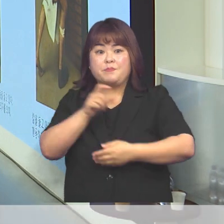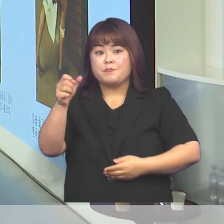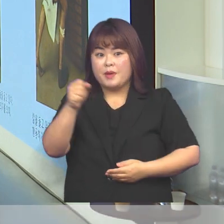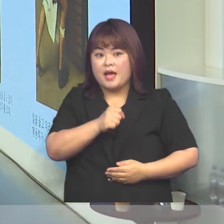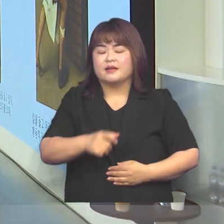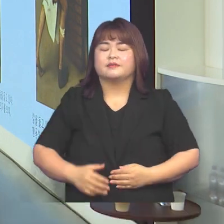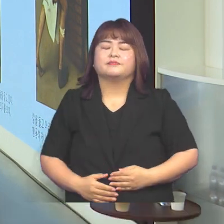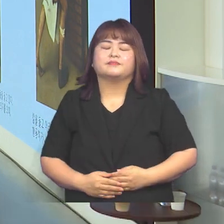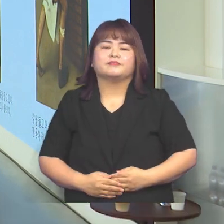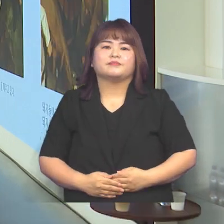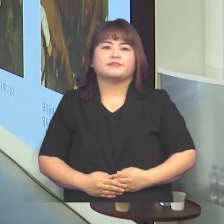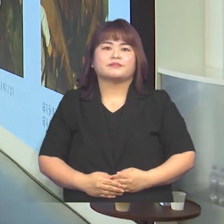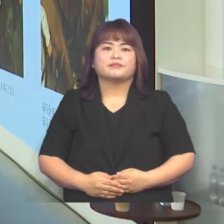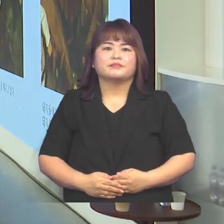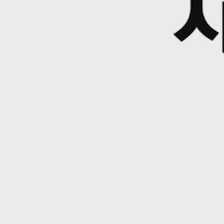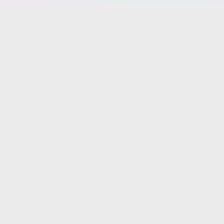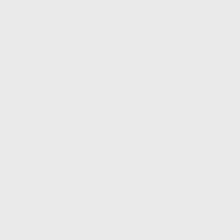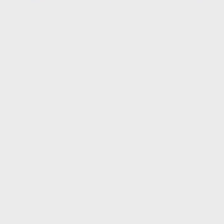별칭을 얻었습니다.